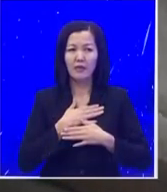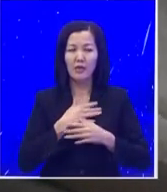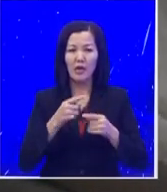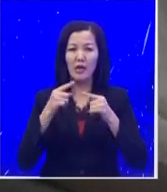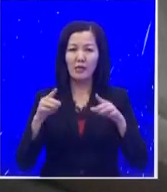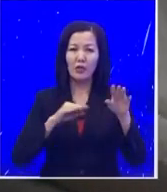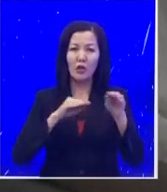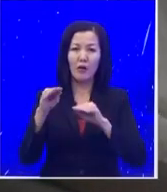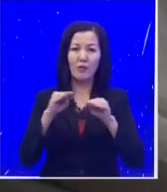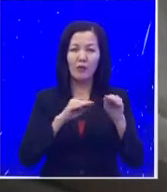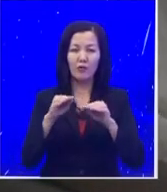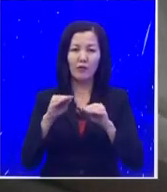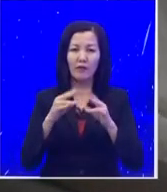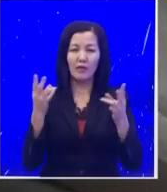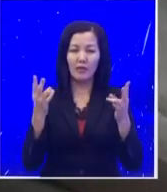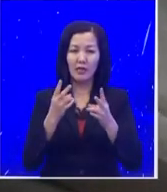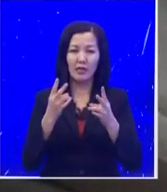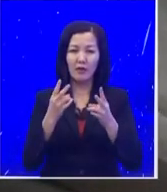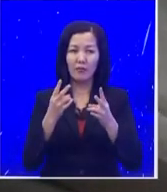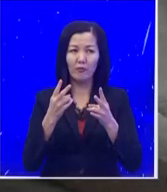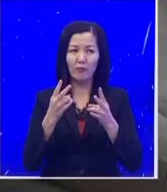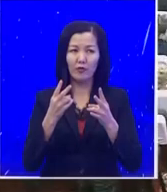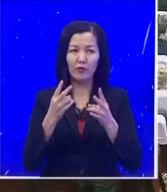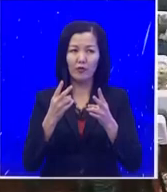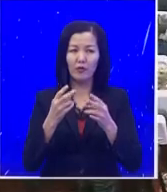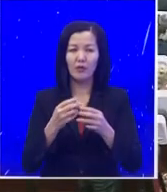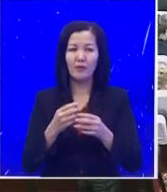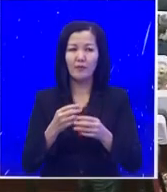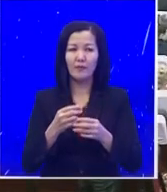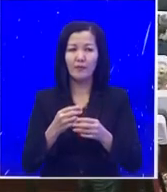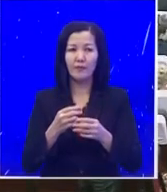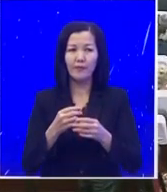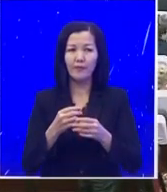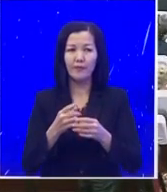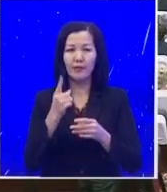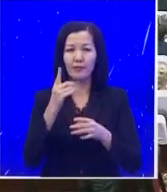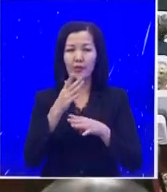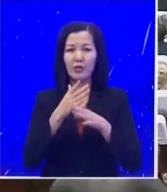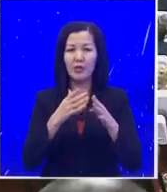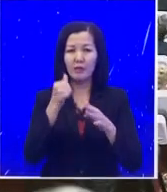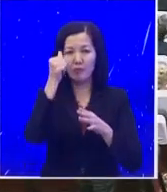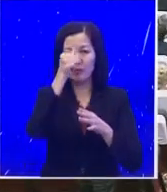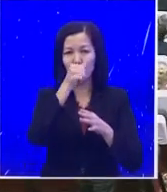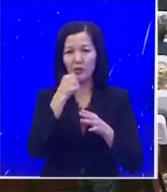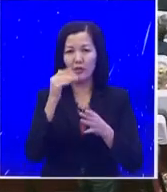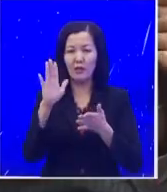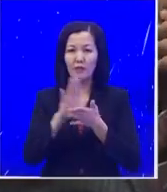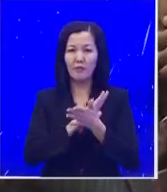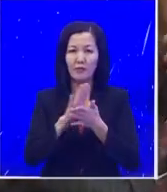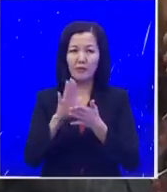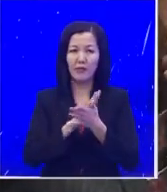түрлі тоңазытқыш сынды түрлі аппараттар қажеттілігі туындап отыр. Өзі қара смотри, бір жарым жыл говорит, я